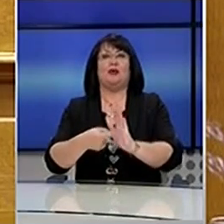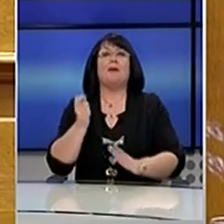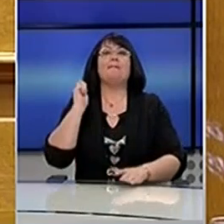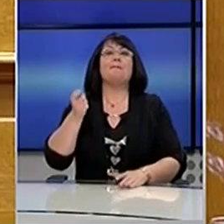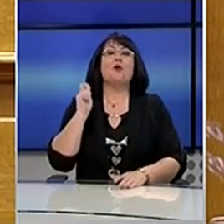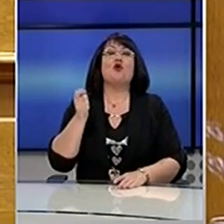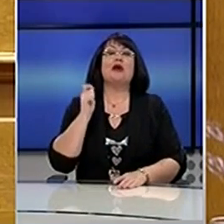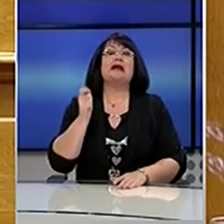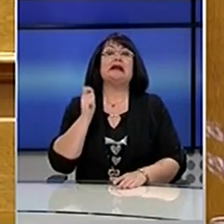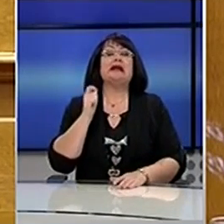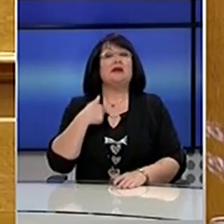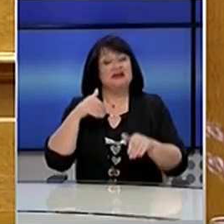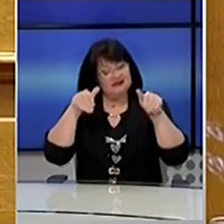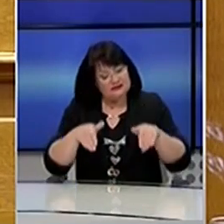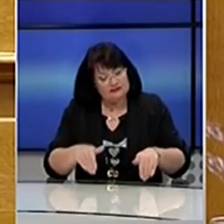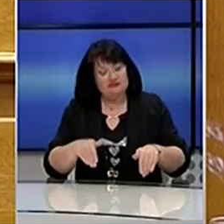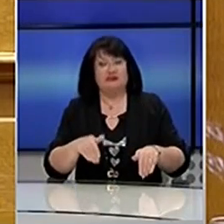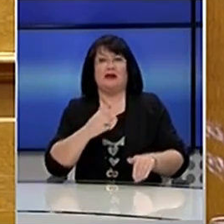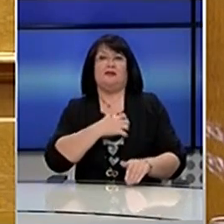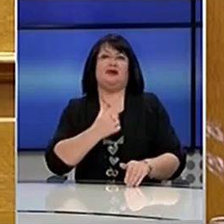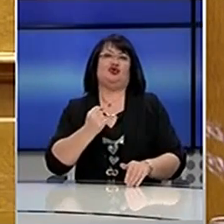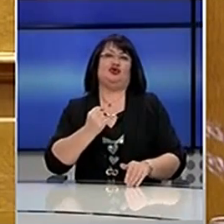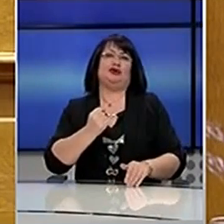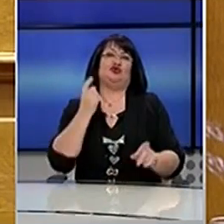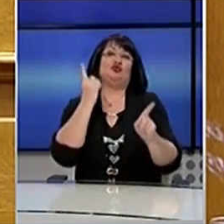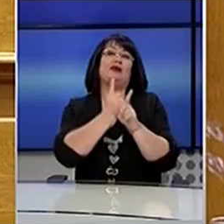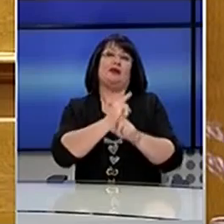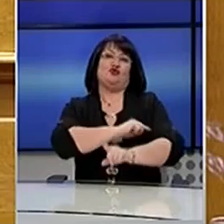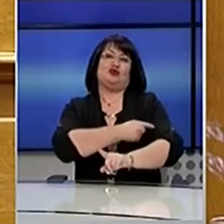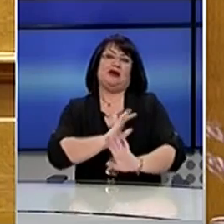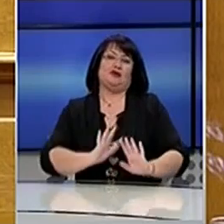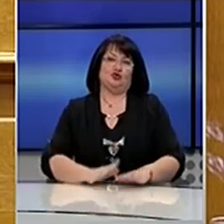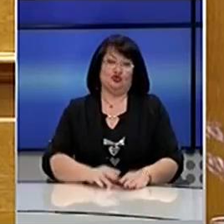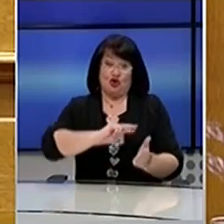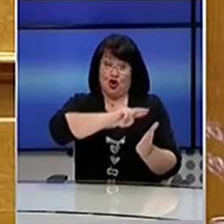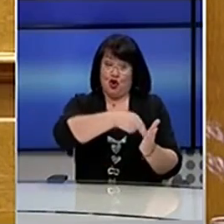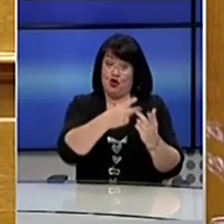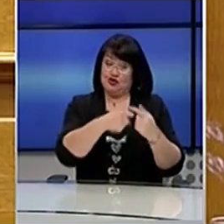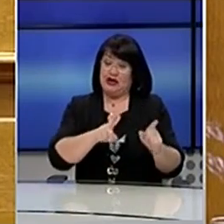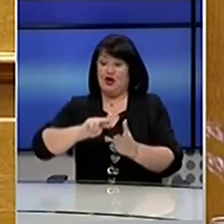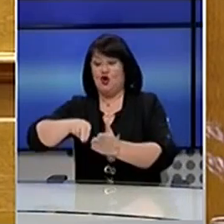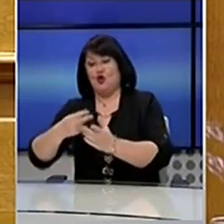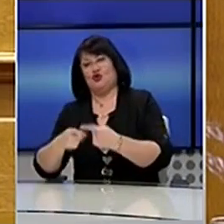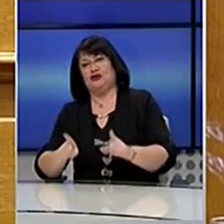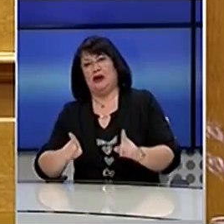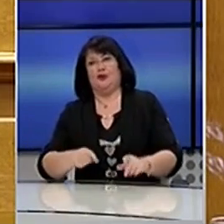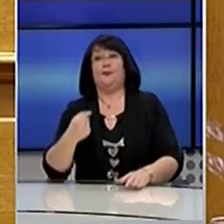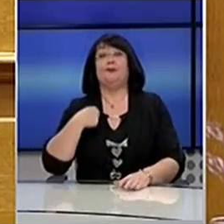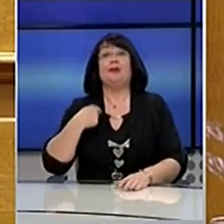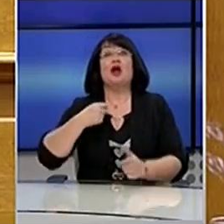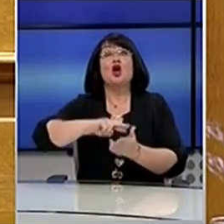πολιτικής προς τους ειδικούς, αλλά και διαχωρίζουμε τους ρόλους. Δικός μας